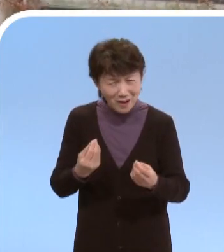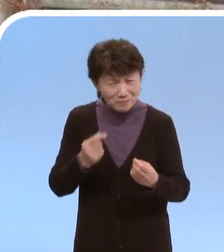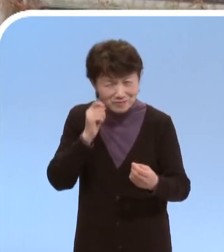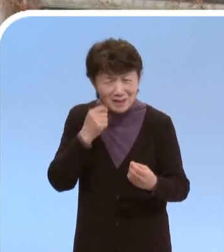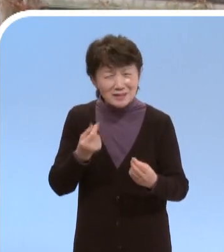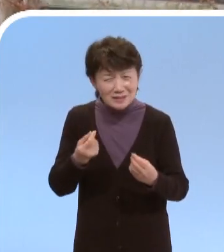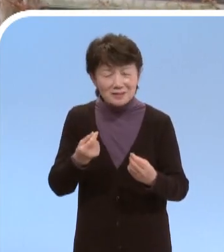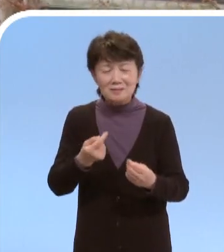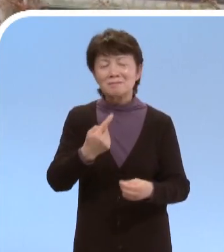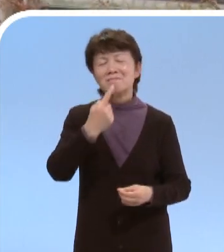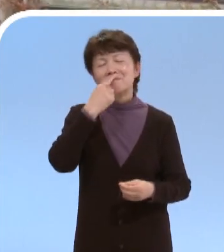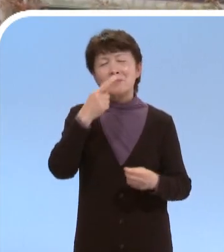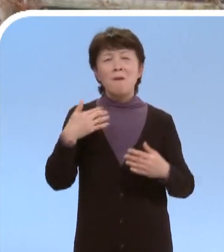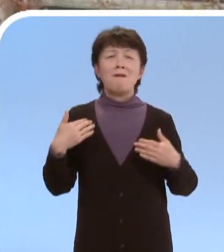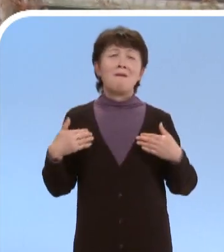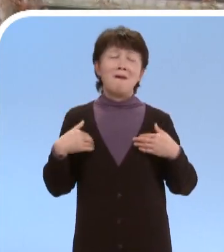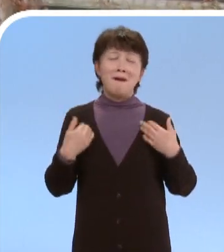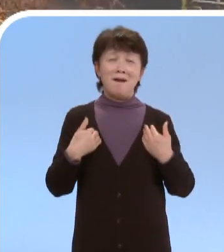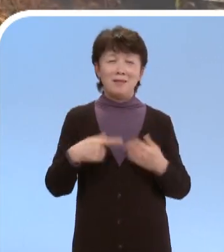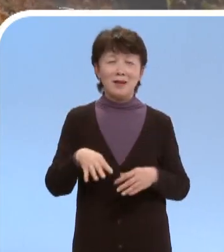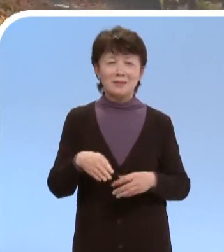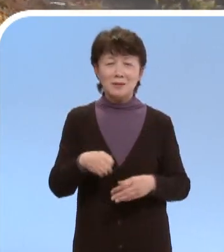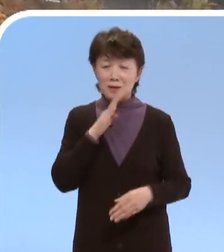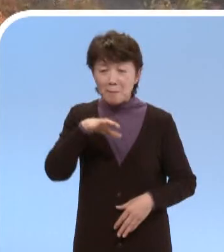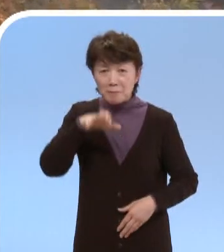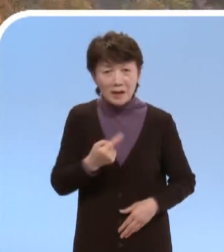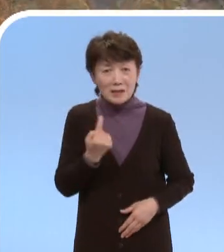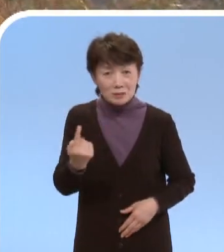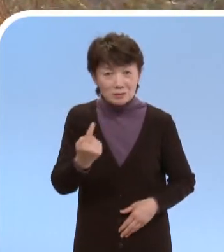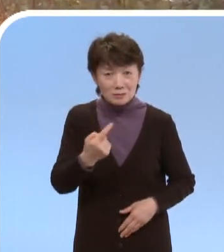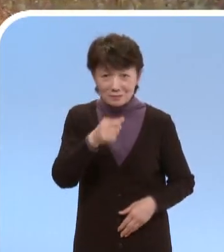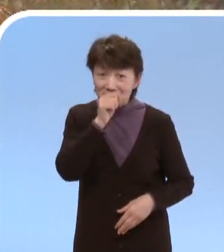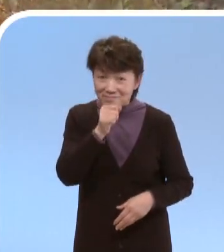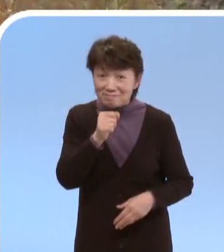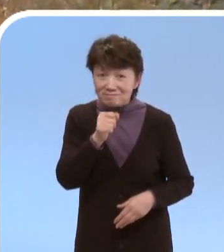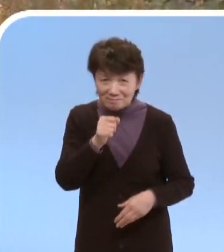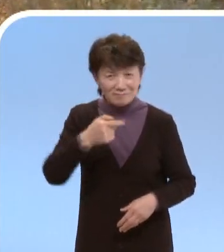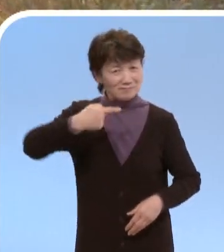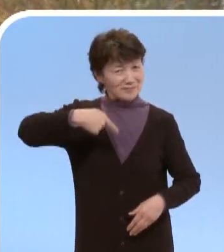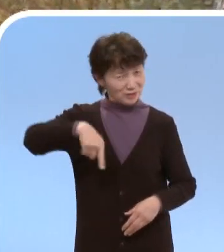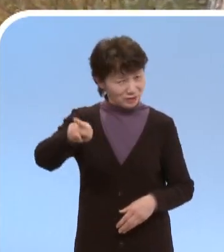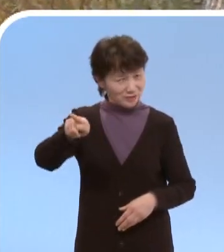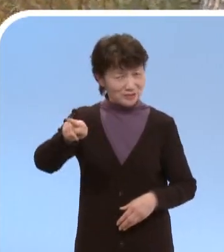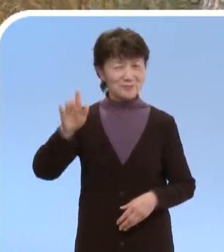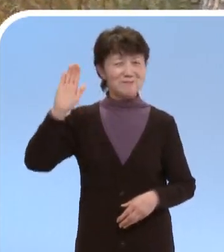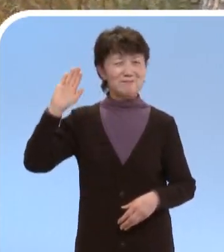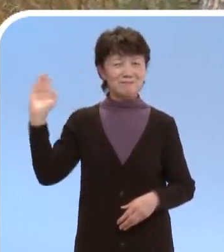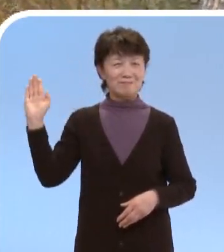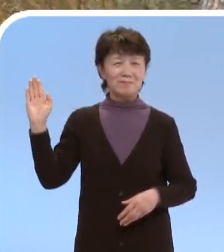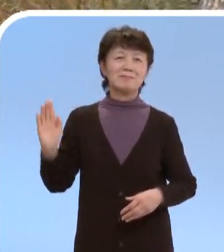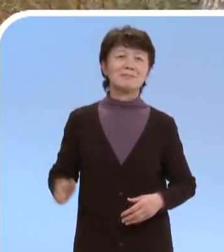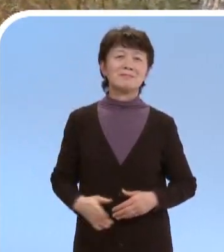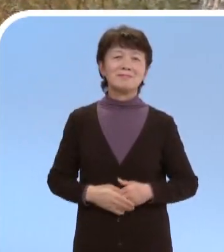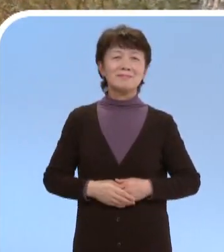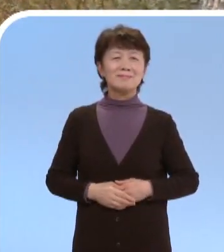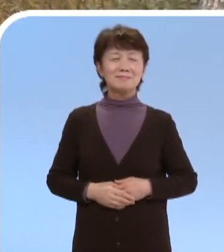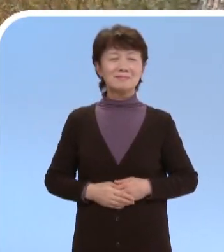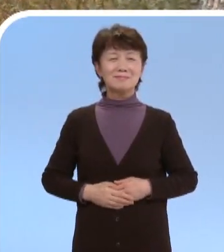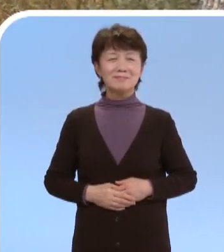ね。私も分かってません。現地に行くのが一番ですので、早速行ってみましょう。